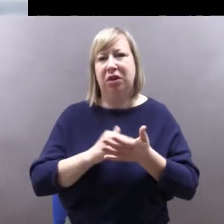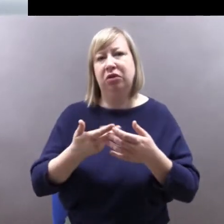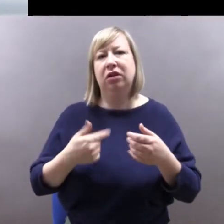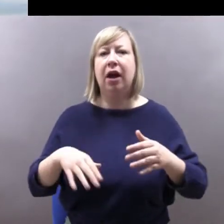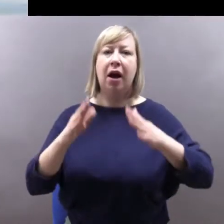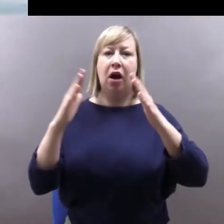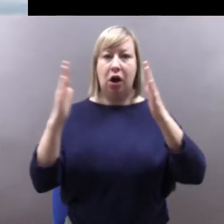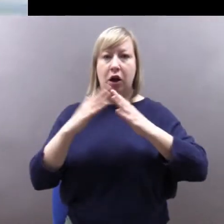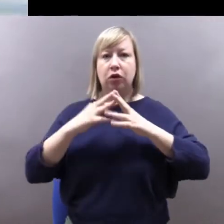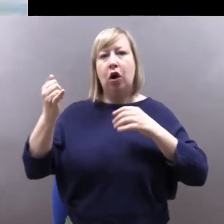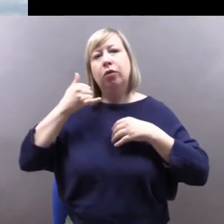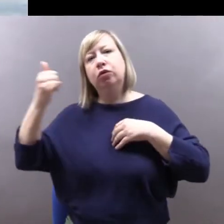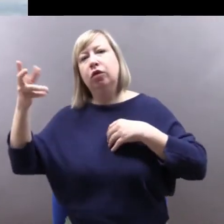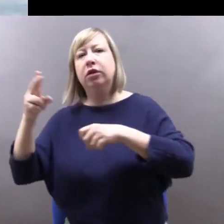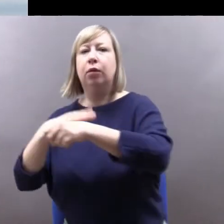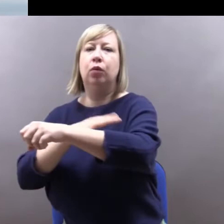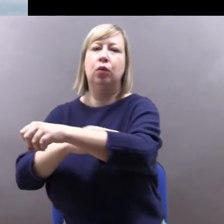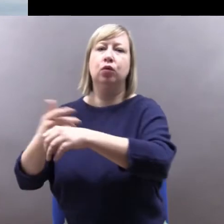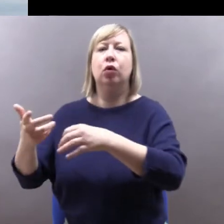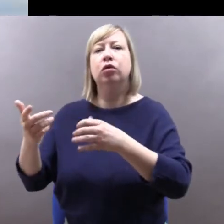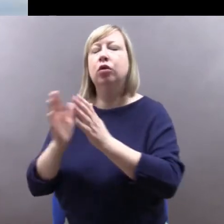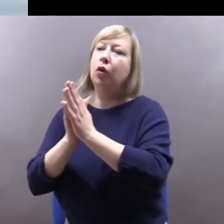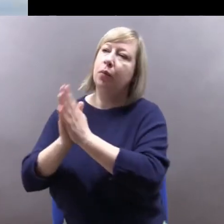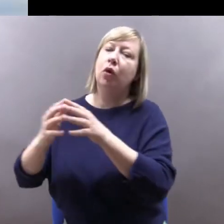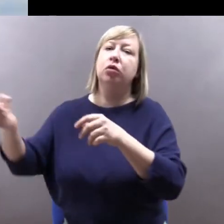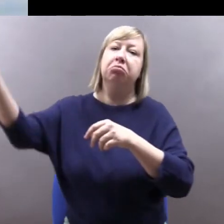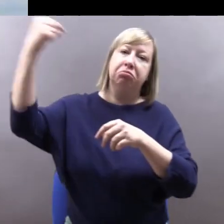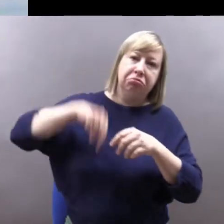jak wszyscy wiemy, że niepełnosprawny to powinien, wiecie co robić,